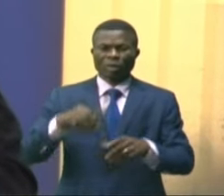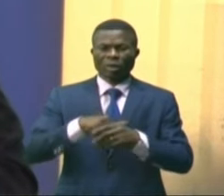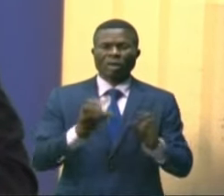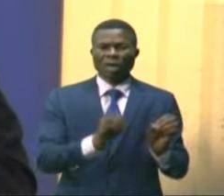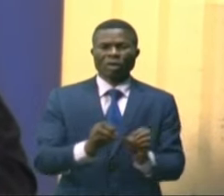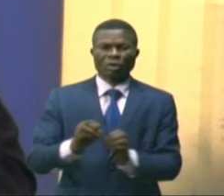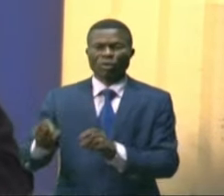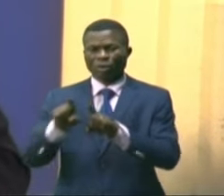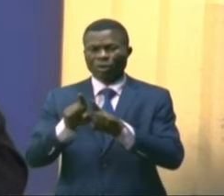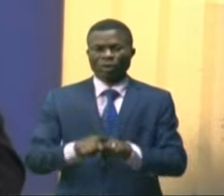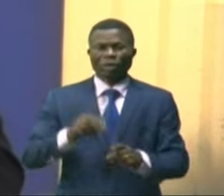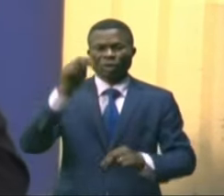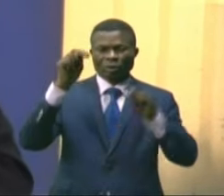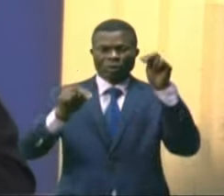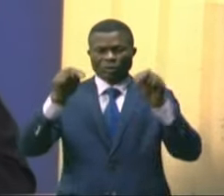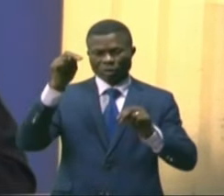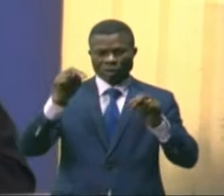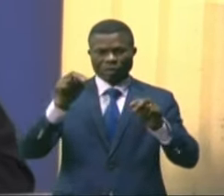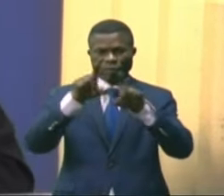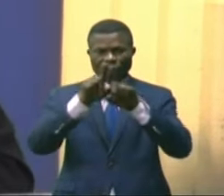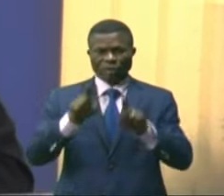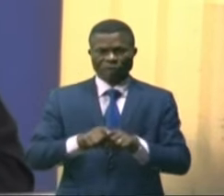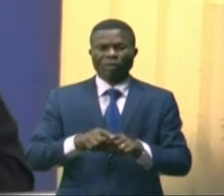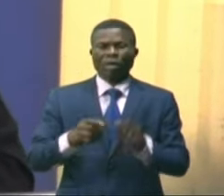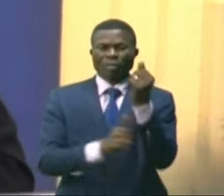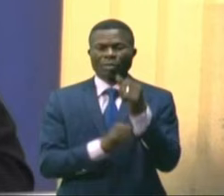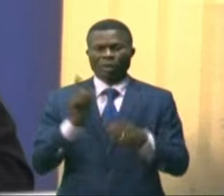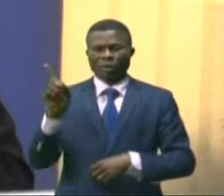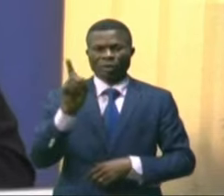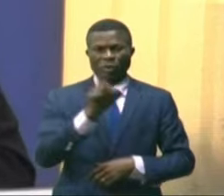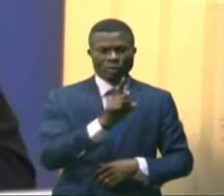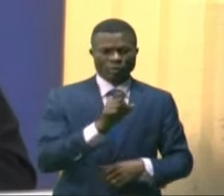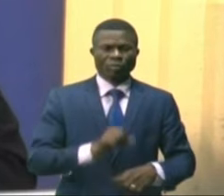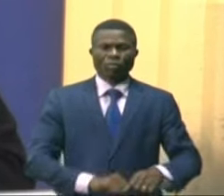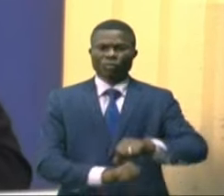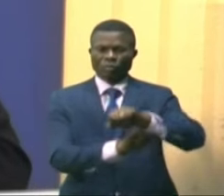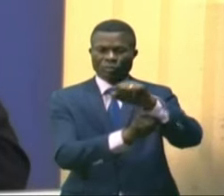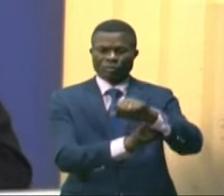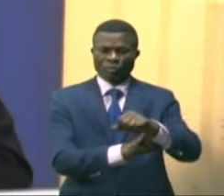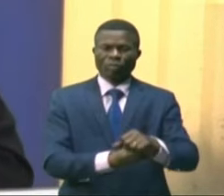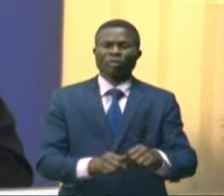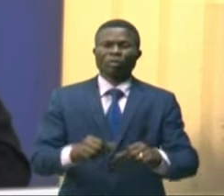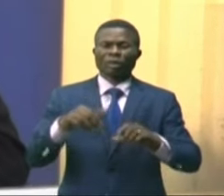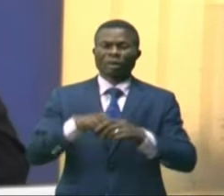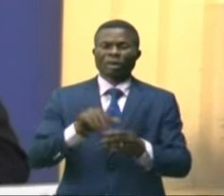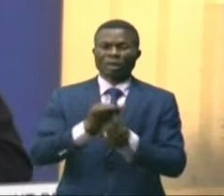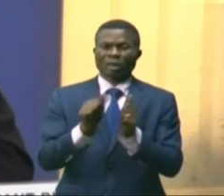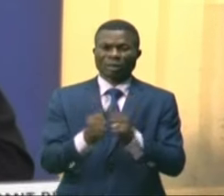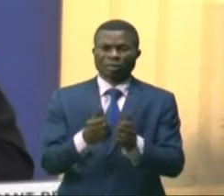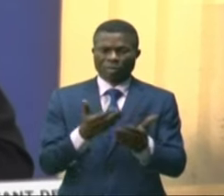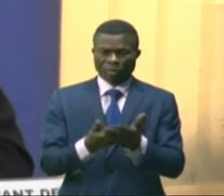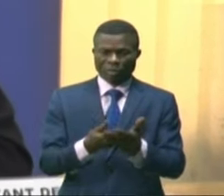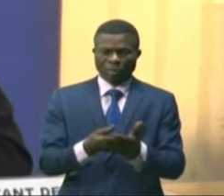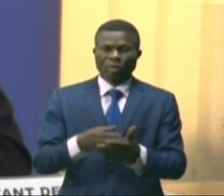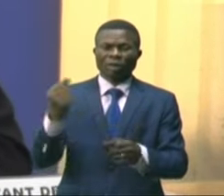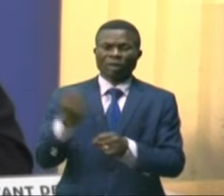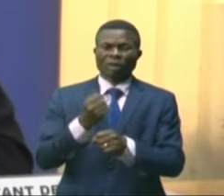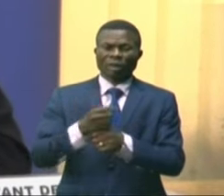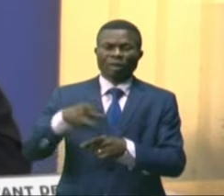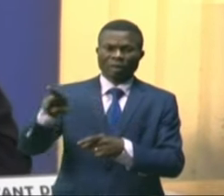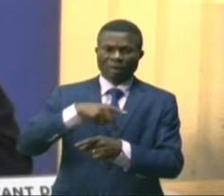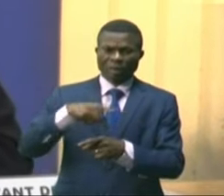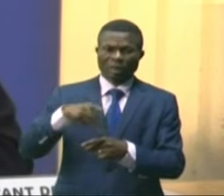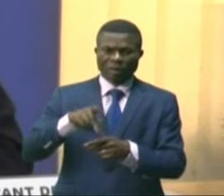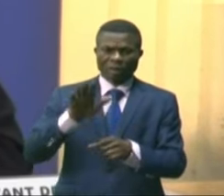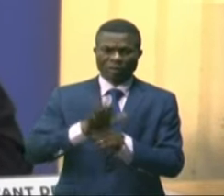organisationnel et aussi au niveau individuel. L'accompagnement de doter le sous-secteur de l'FTP d'un plan